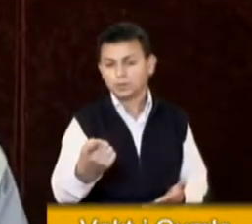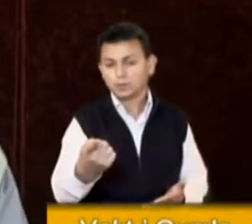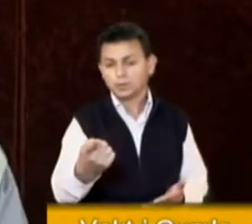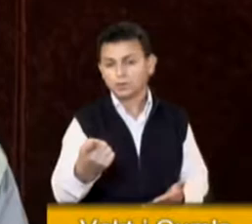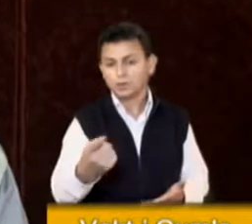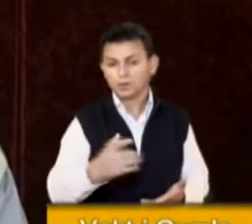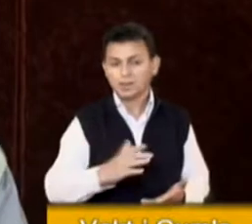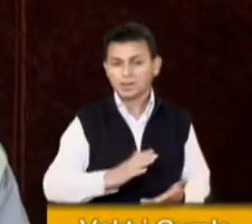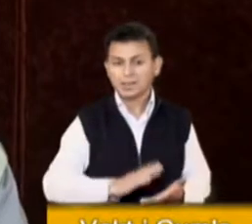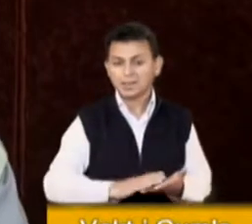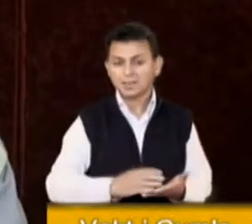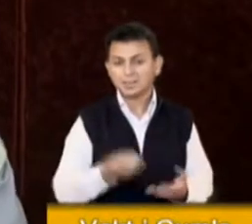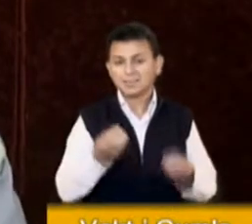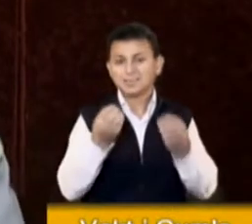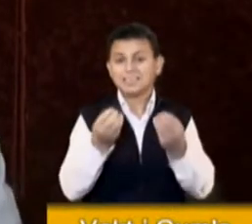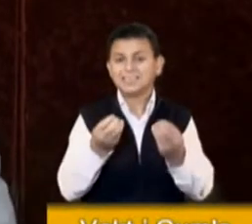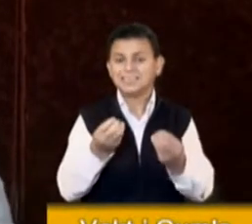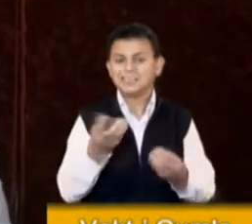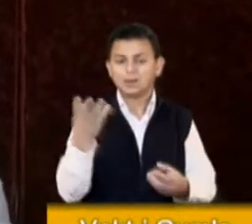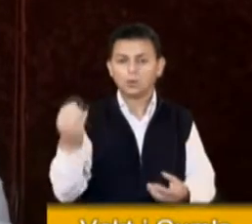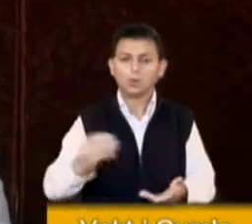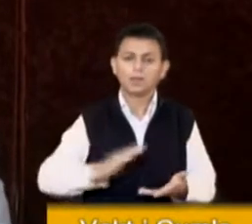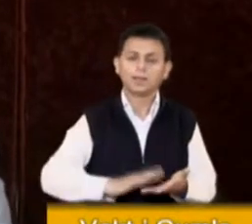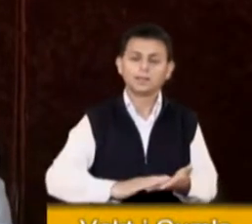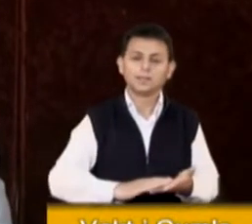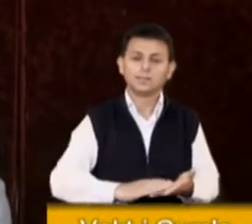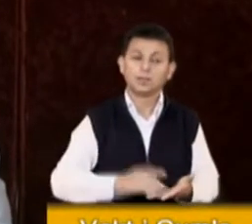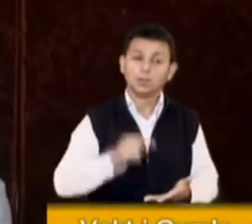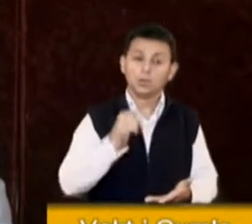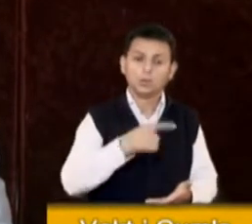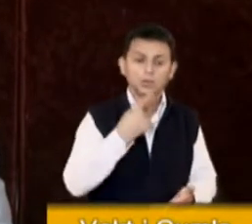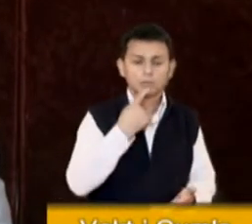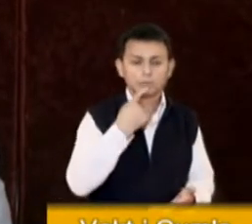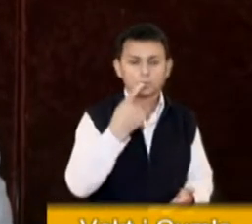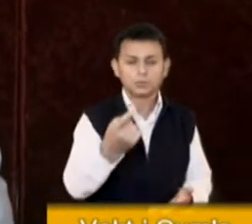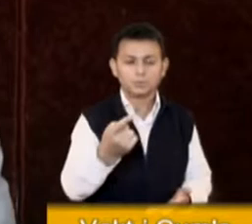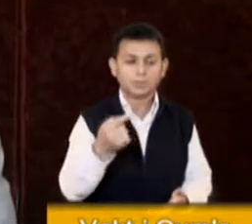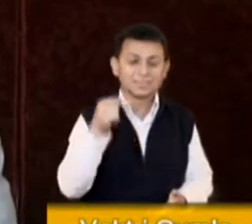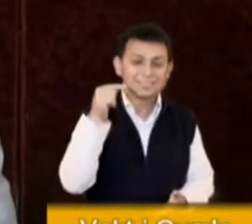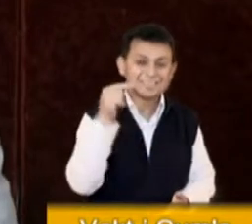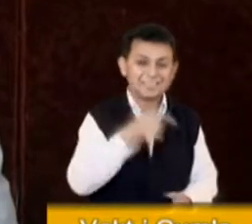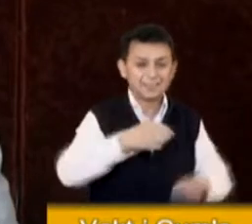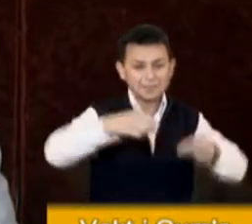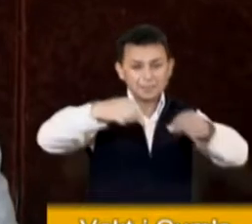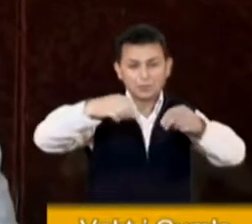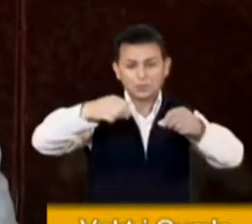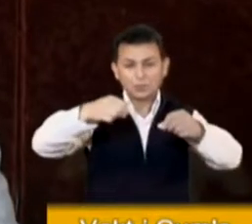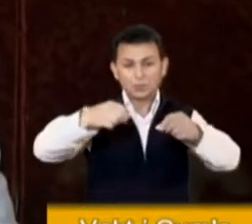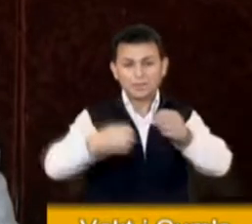"Ekeferte billezî halagake min turabin." Seni topraktan